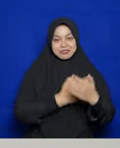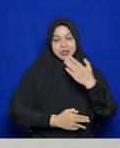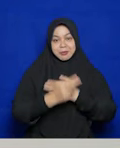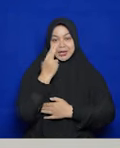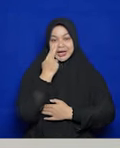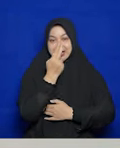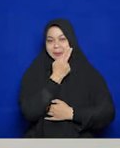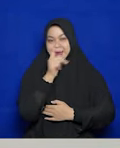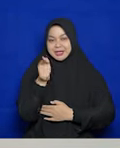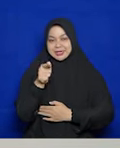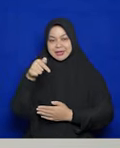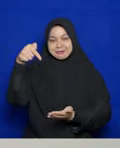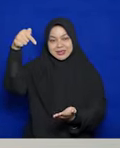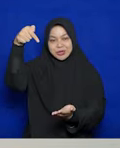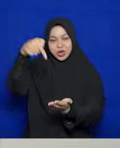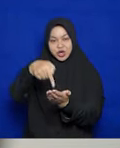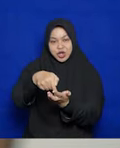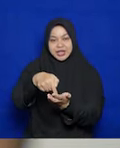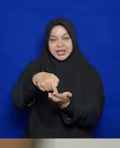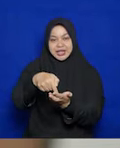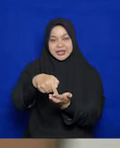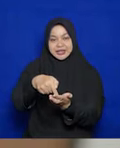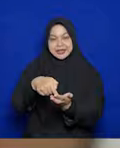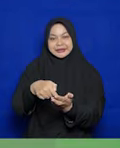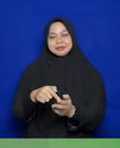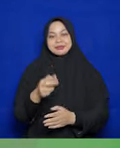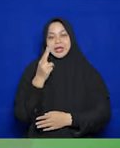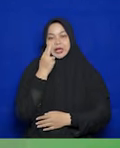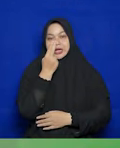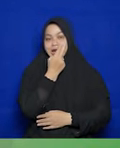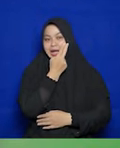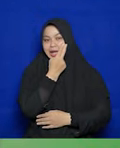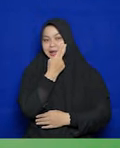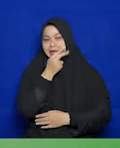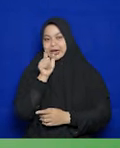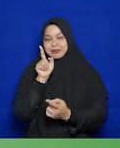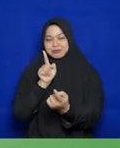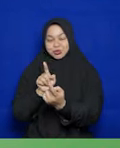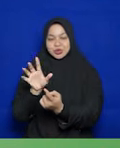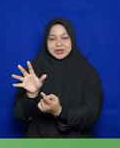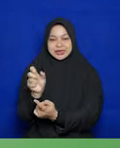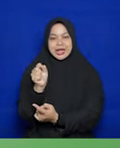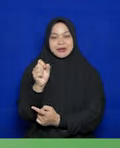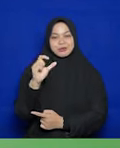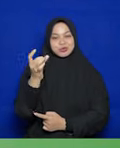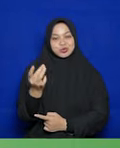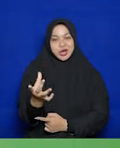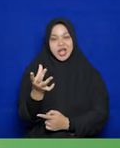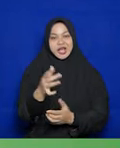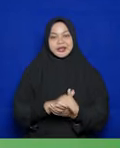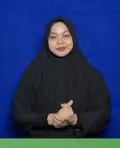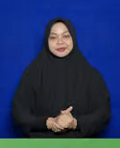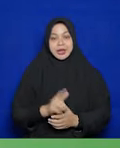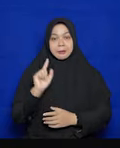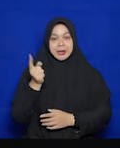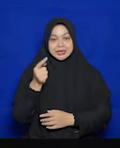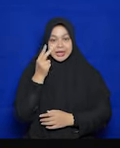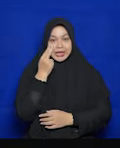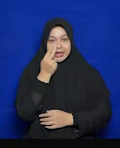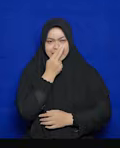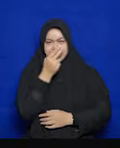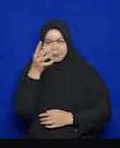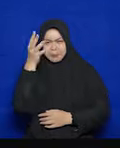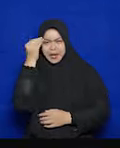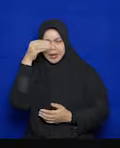pastikan paku pencoblosan dalam kondisi berdiri agar mudah ditemukan oleh teman netra pastikan juga teman netra sudah